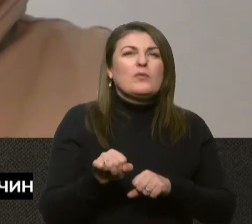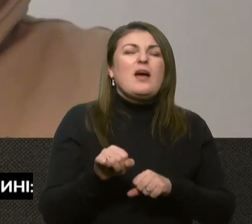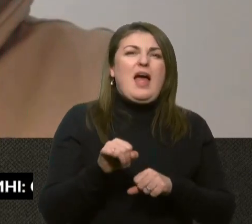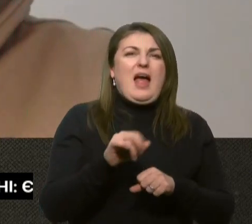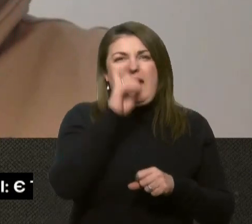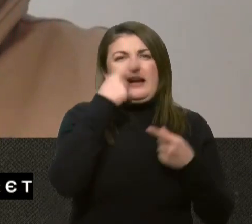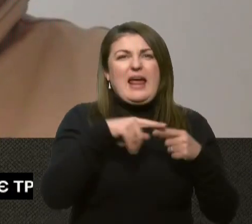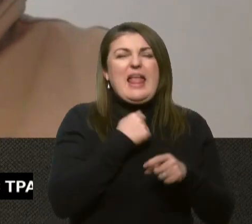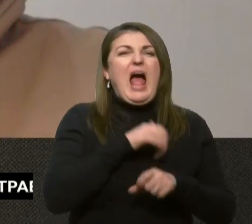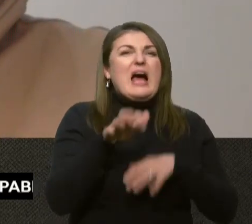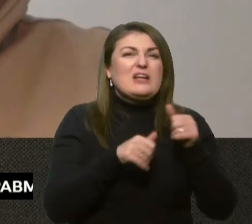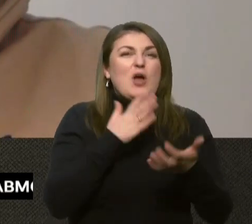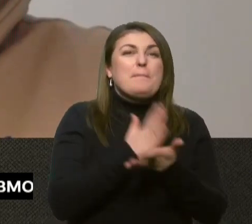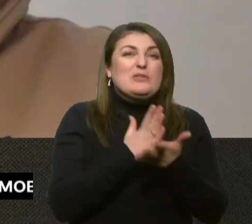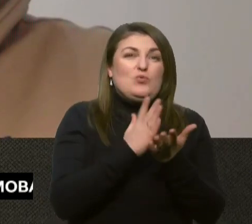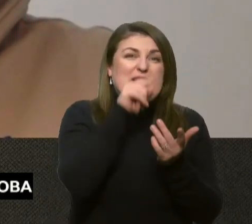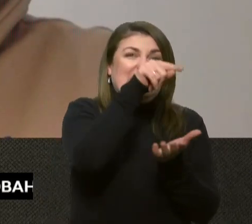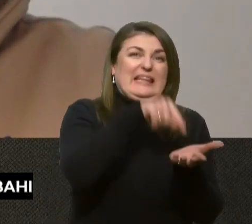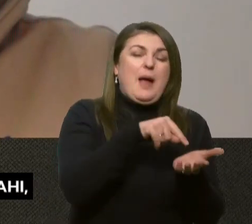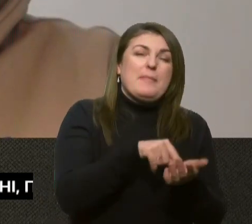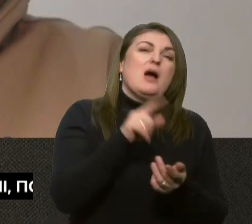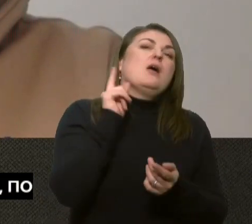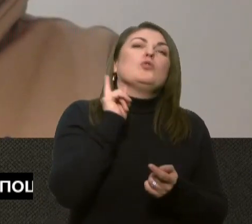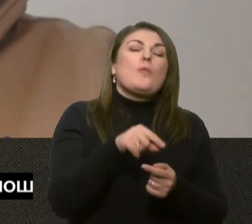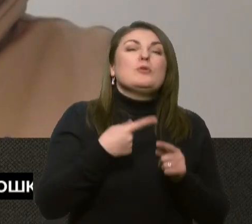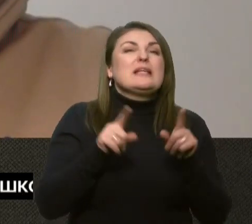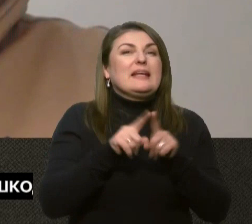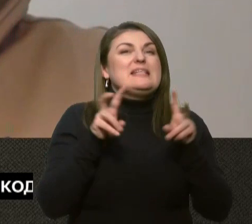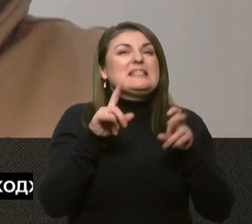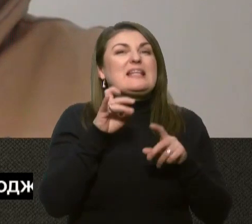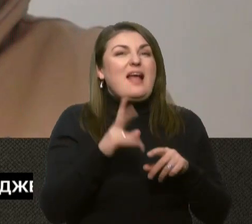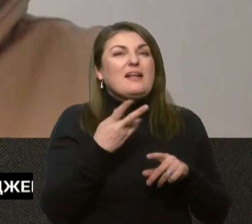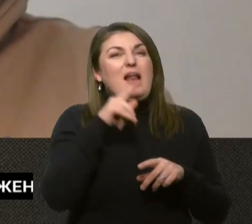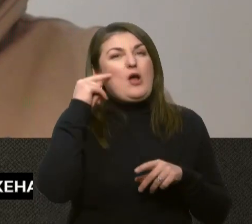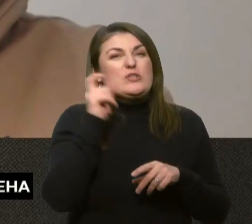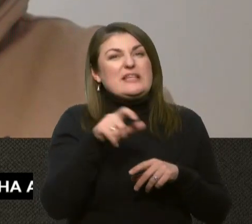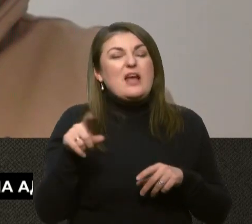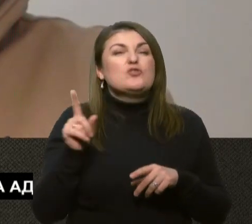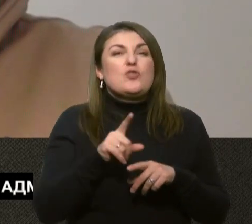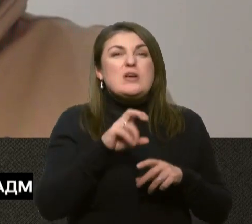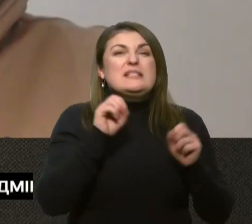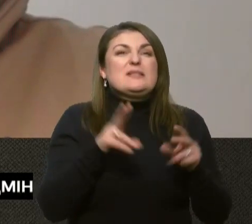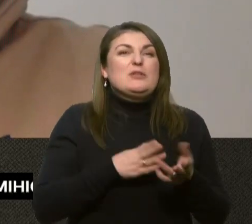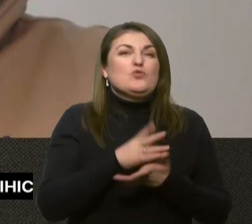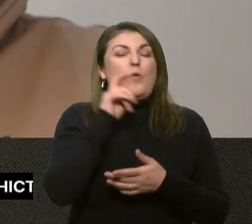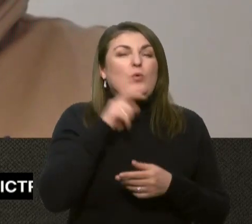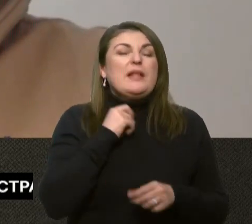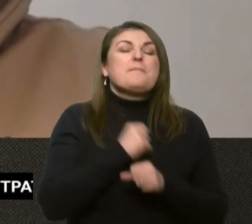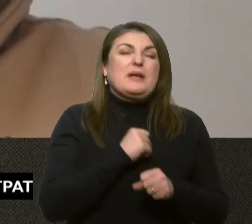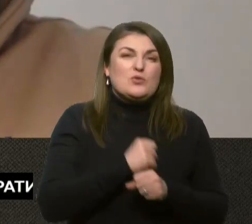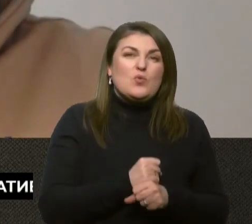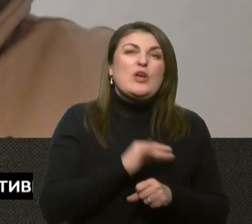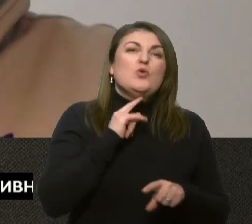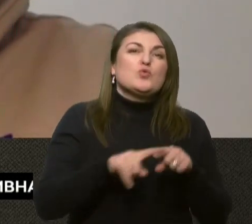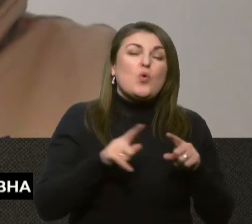країна-агресора, базуються безпосередньо там. Тому це такий знак для росіян, що спецслужби України працюють, і